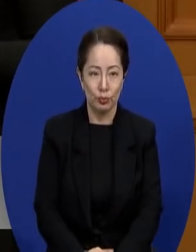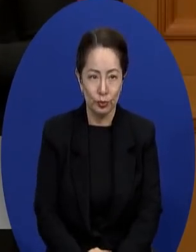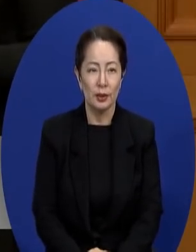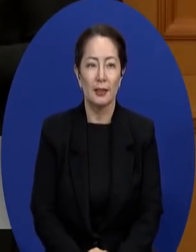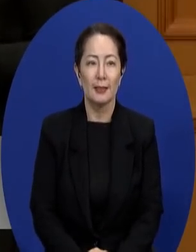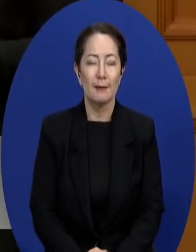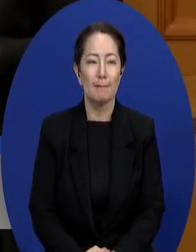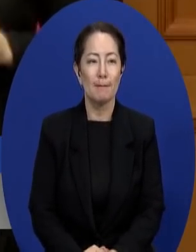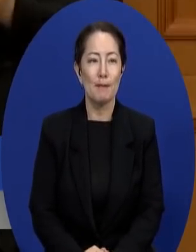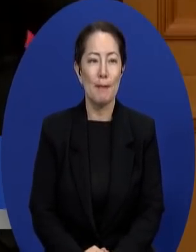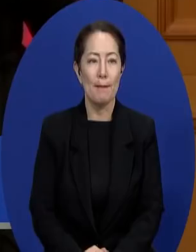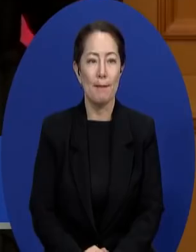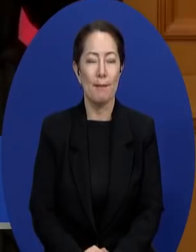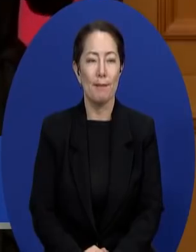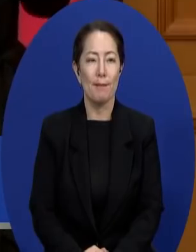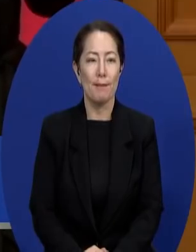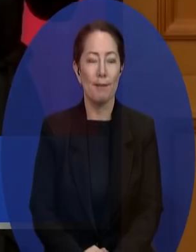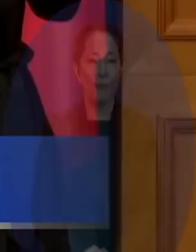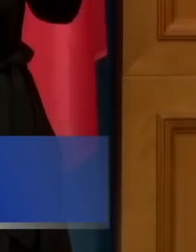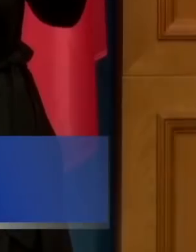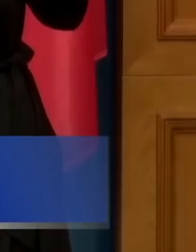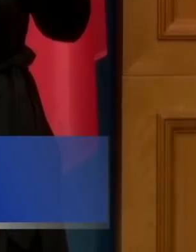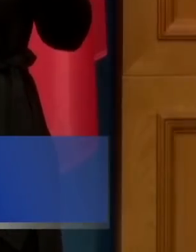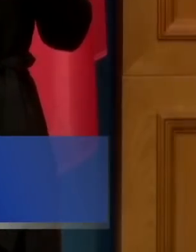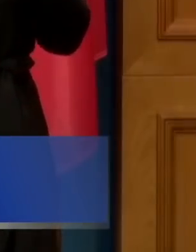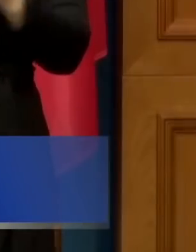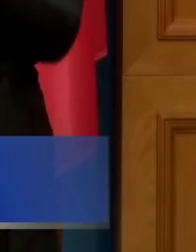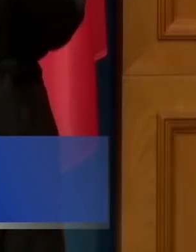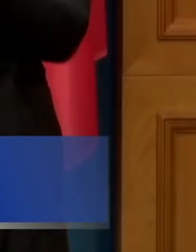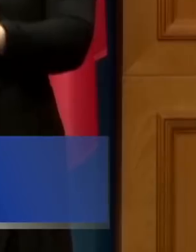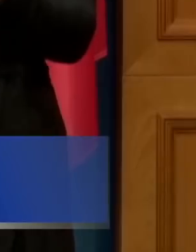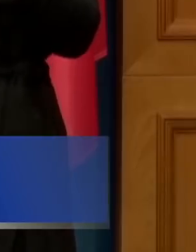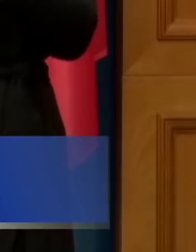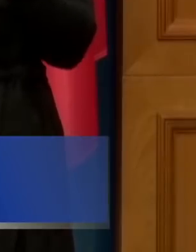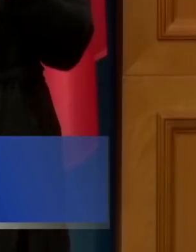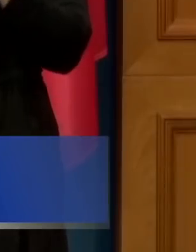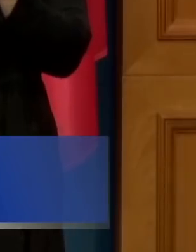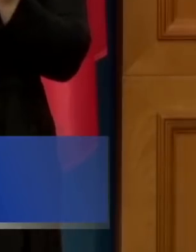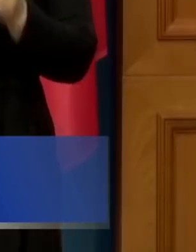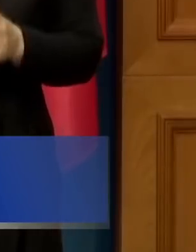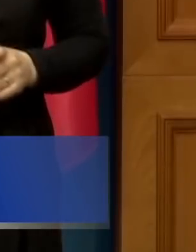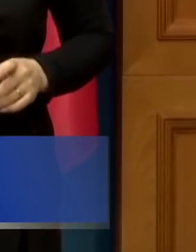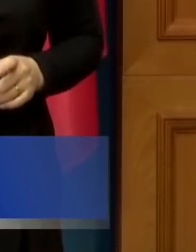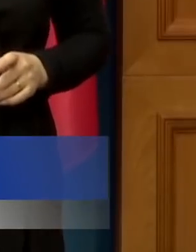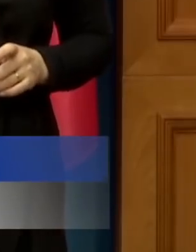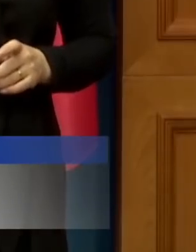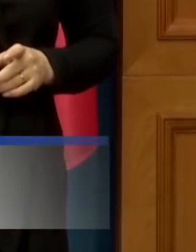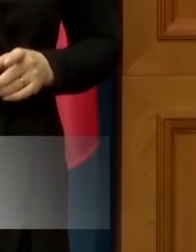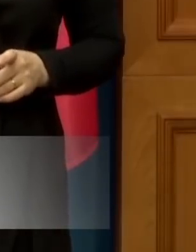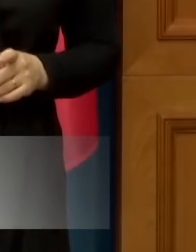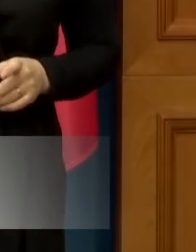бодлогын хүрээнд төрийн бүтээмжийг нэмэгдүүлье. Төрийн одоо бизнес эрхлэгчдэд учруулж байгаа саад